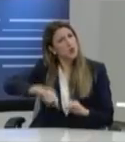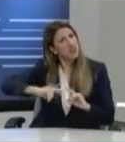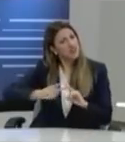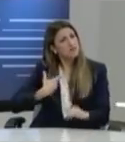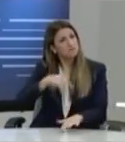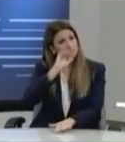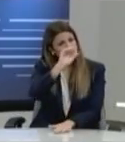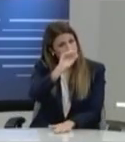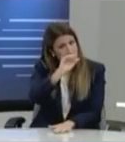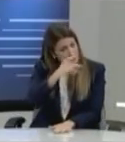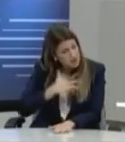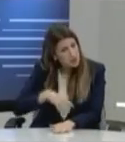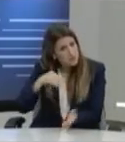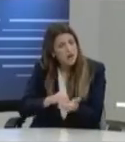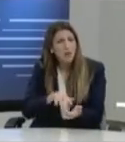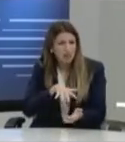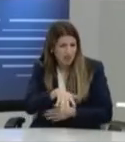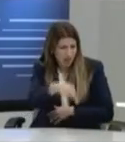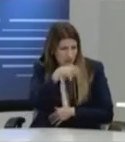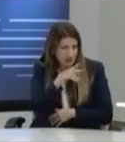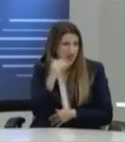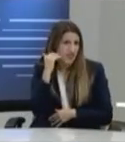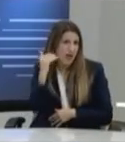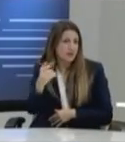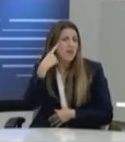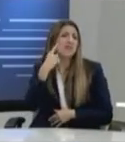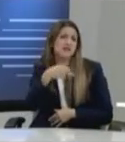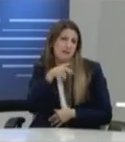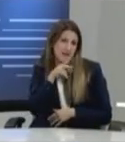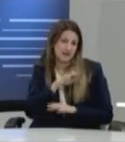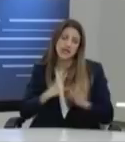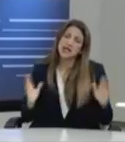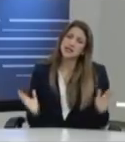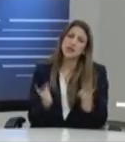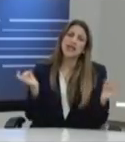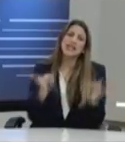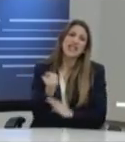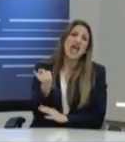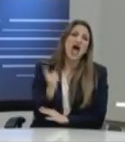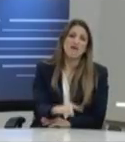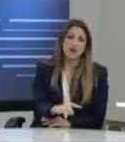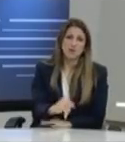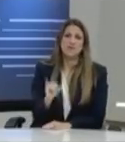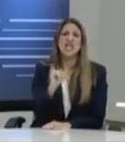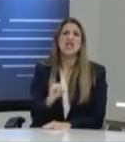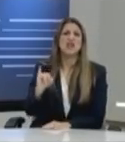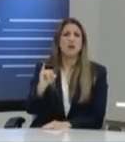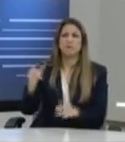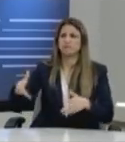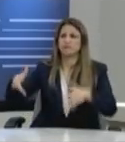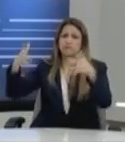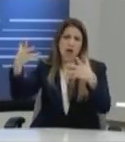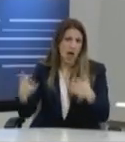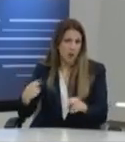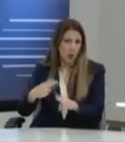ότι θα πάρω απάντηση, γιατί δεν υπάρχει καμία ουσιαστική απάντηση σε αυτό το οποίο σας θέτω. Αν αύριο έρθει ένα σημαντικό ίδρυμα, και έχουμε, δόξα